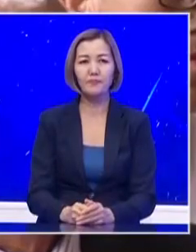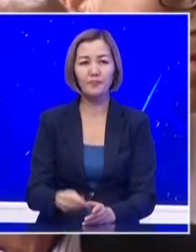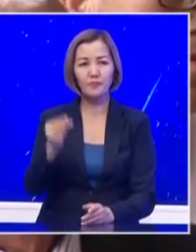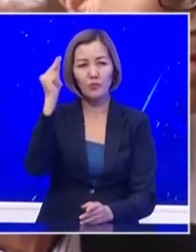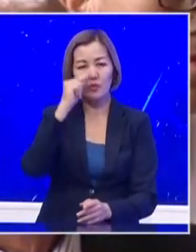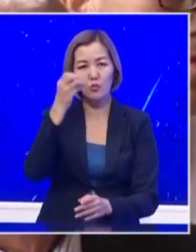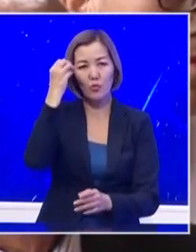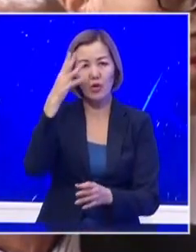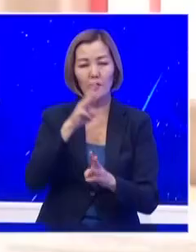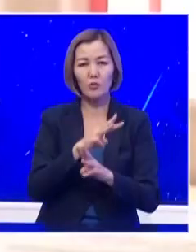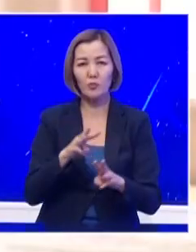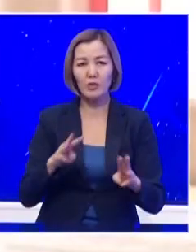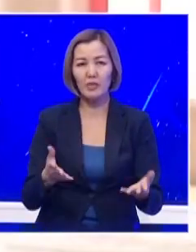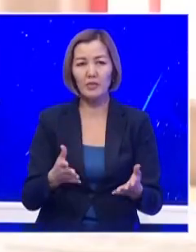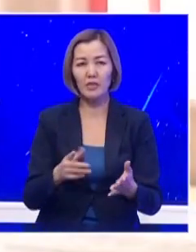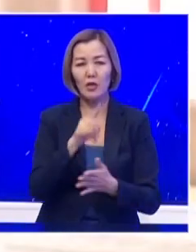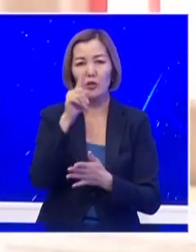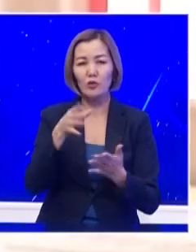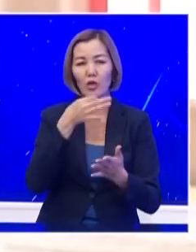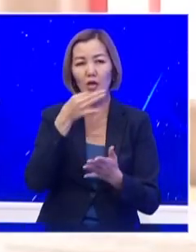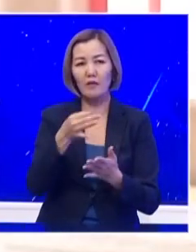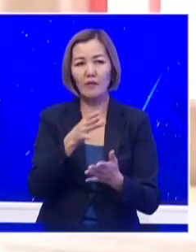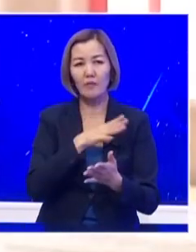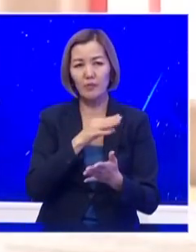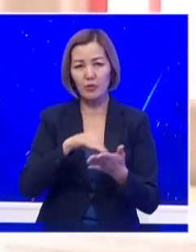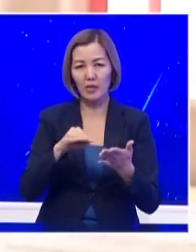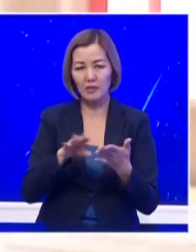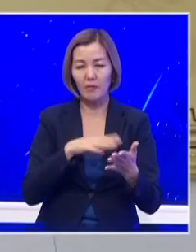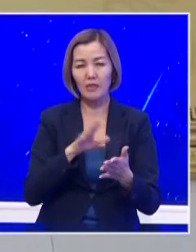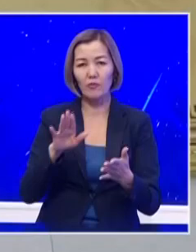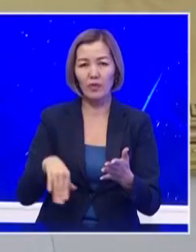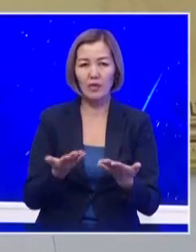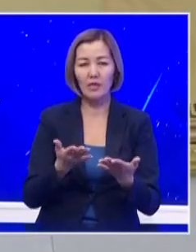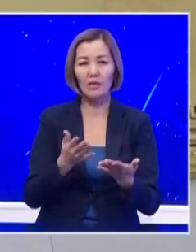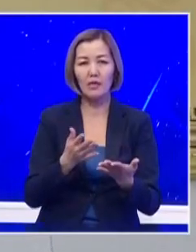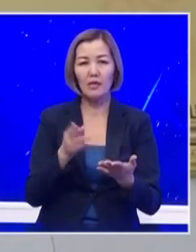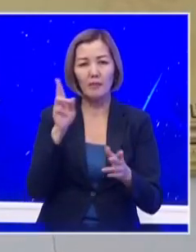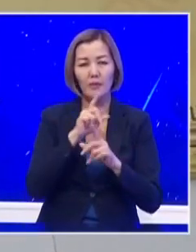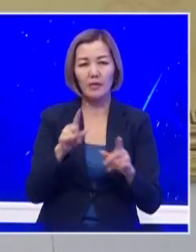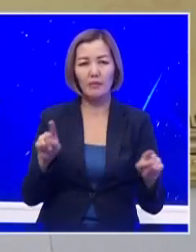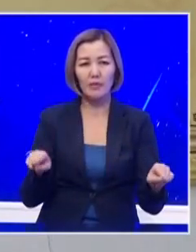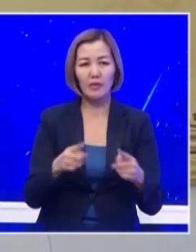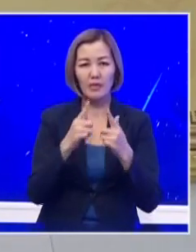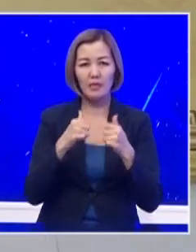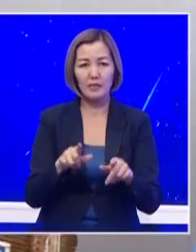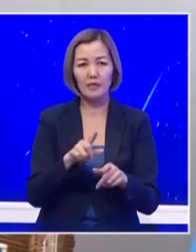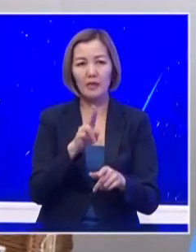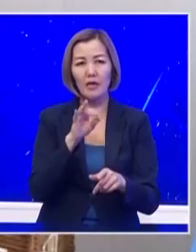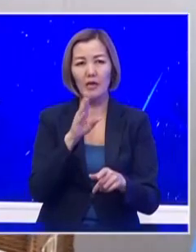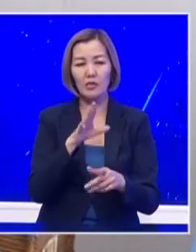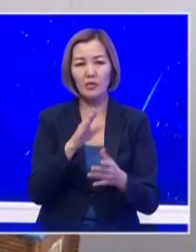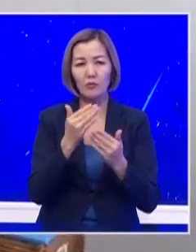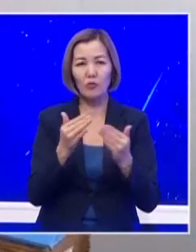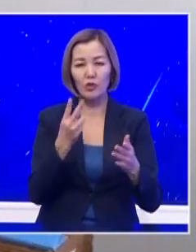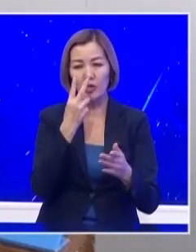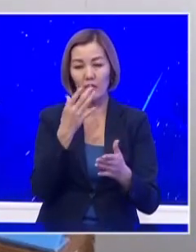Ғани Бисембаев қойылған сұрақтар мен ұсыныс тілектерді түртіп алды. Артынша Мамания мектебінің негізін қалаған Тұрысбек Қажы Маманұлының